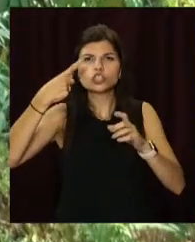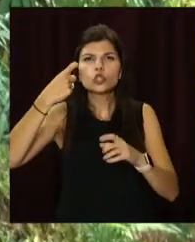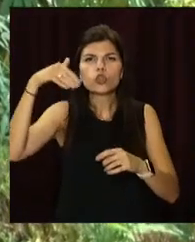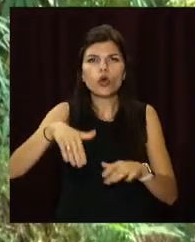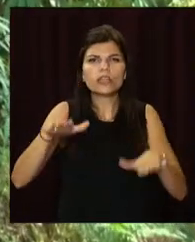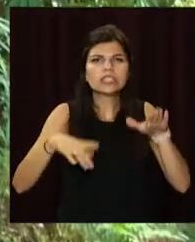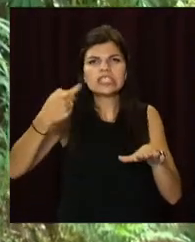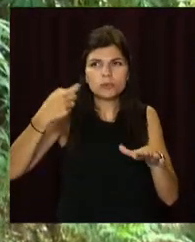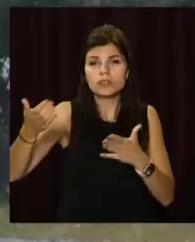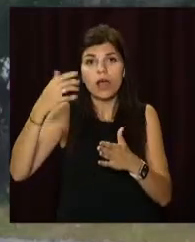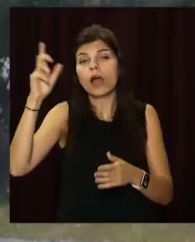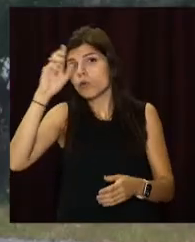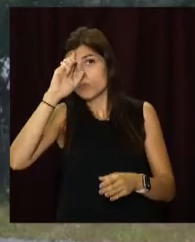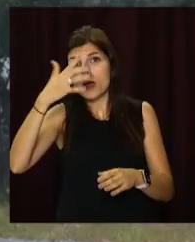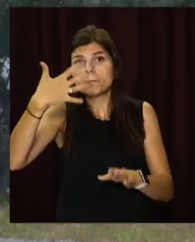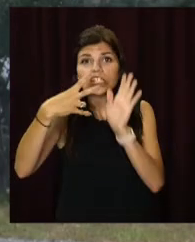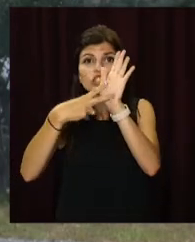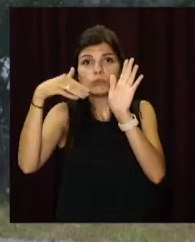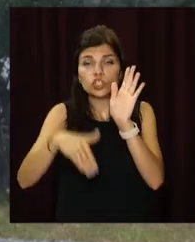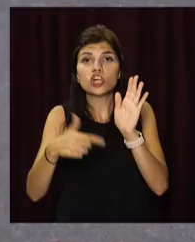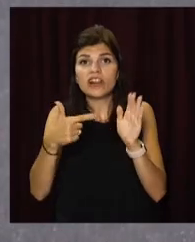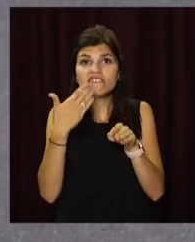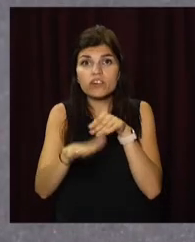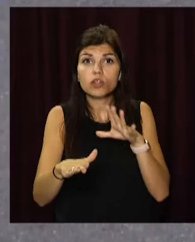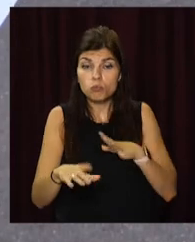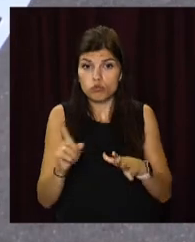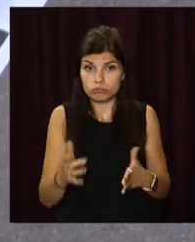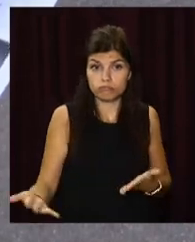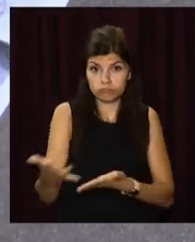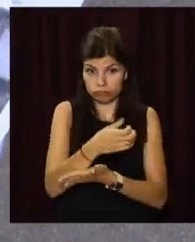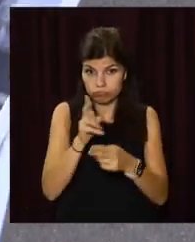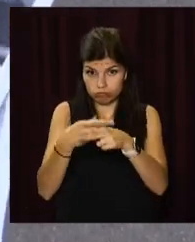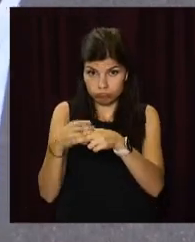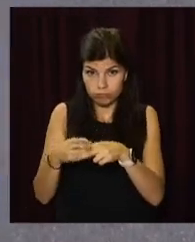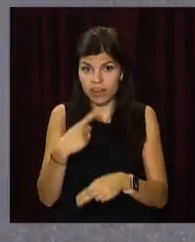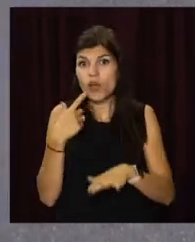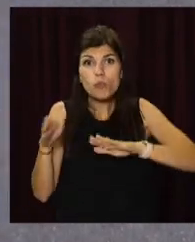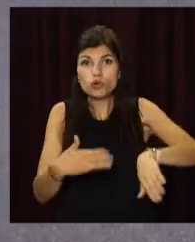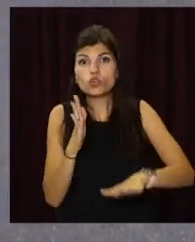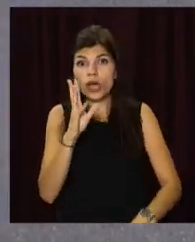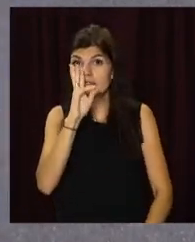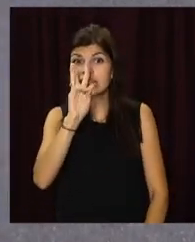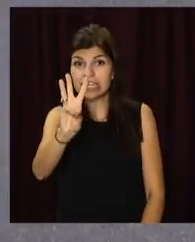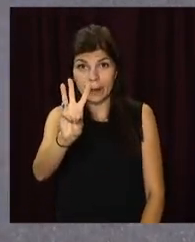це з бюджету виділили 57 тисяч гривень. Ось пройшло ж буквально 3 місяці.